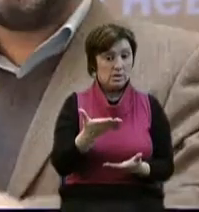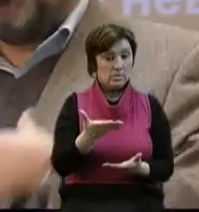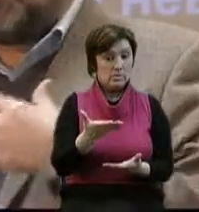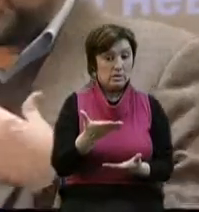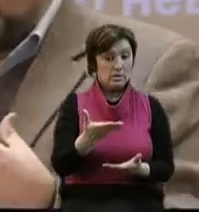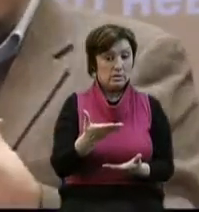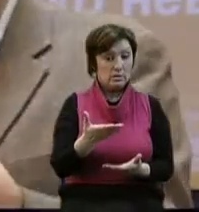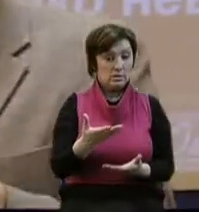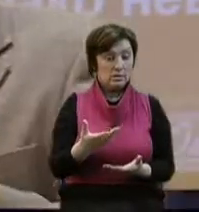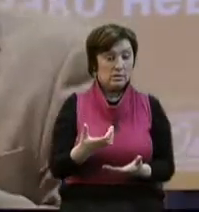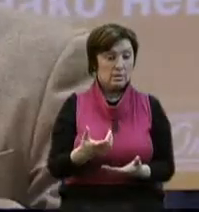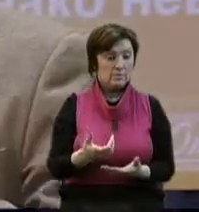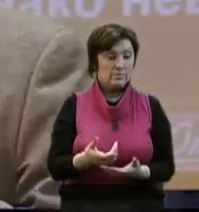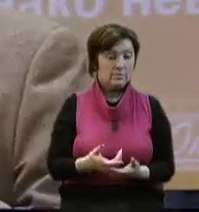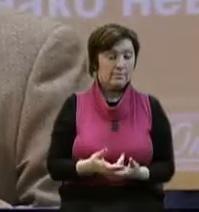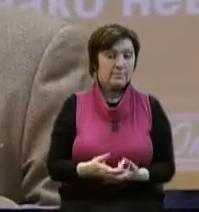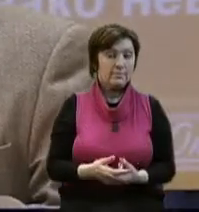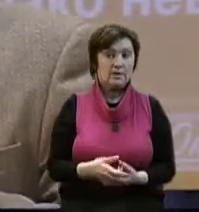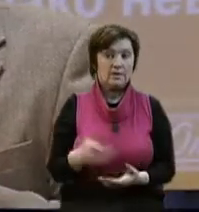таким образом, или